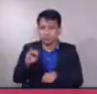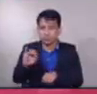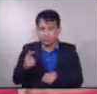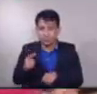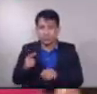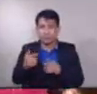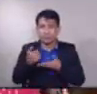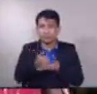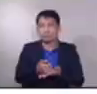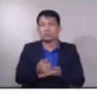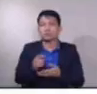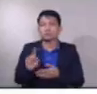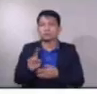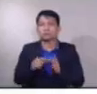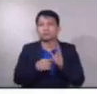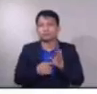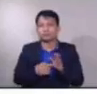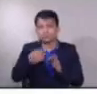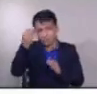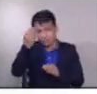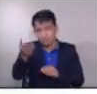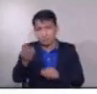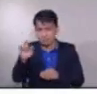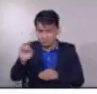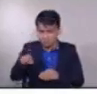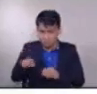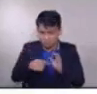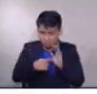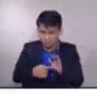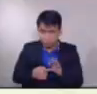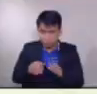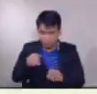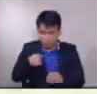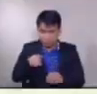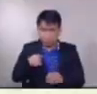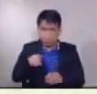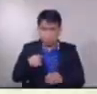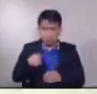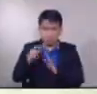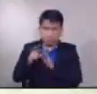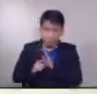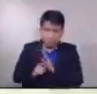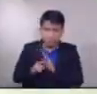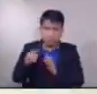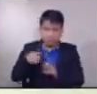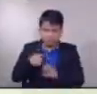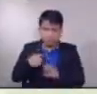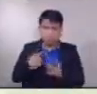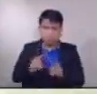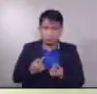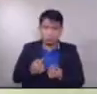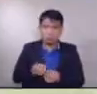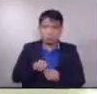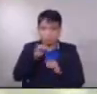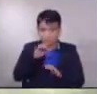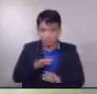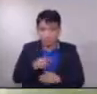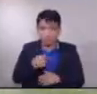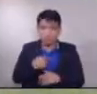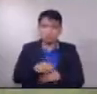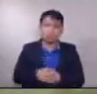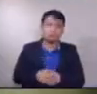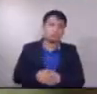So, kung ikaw ang masusunod, pagbabawal mo yan? Kung ako lang ang bibigyan ng blessing, no?